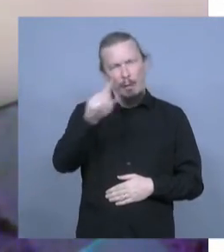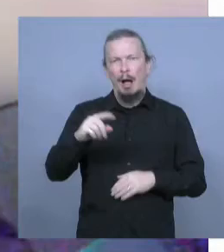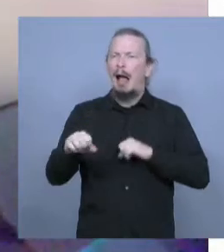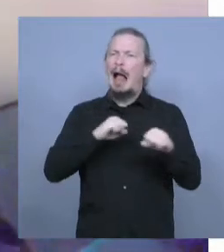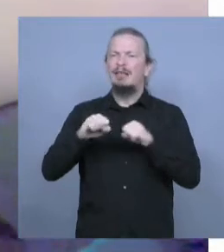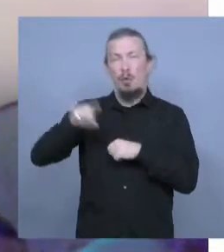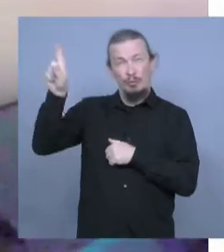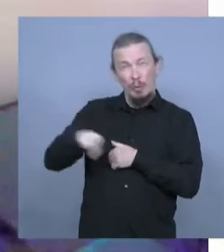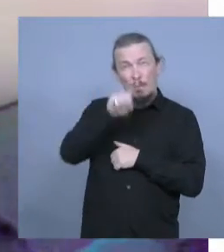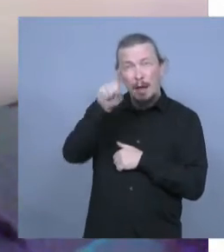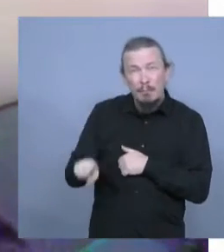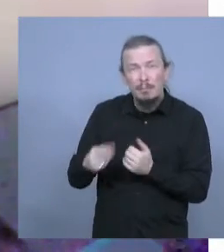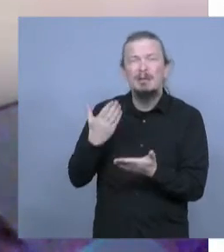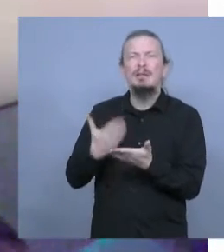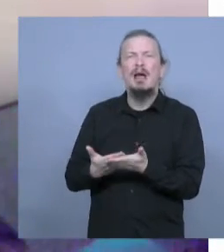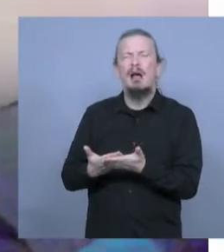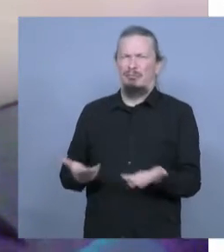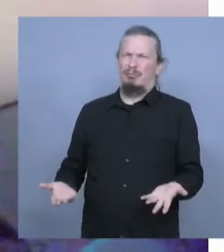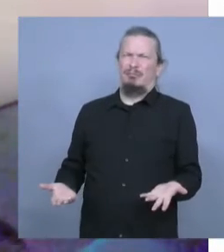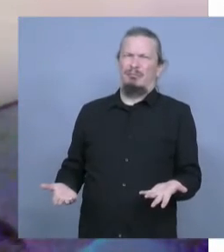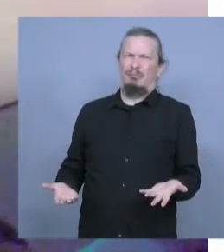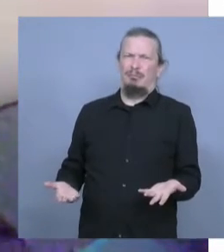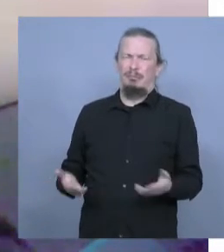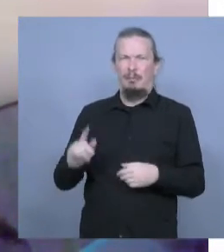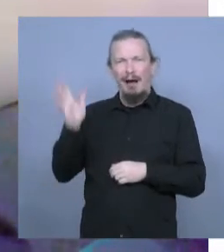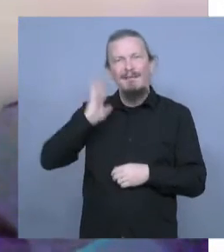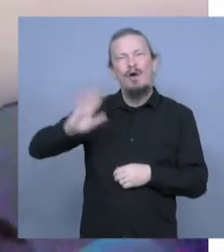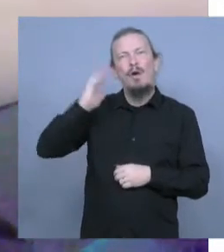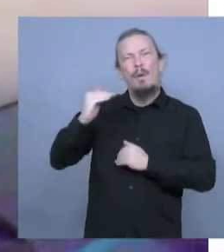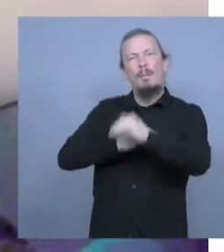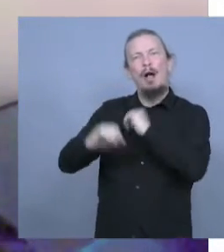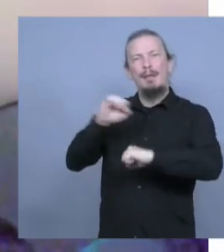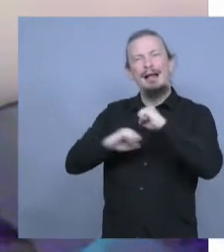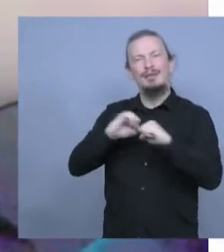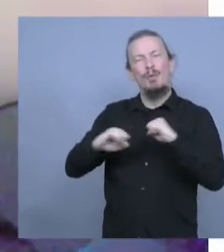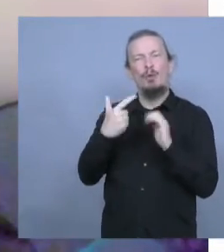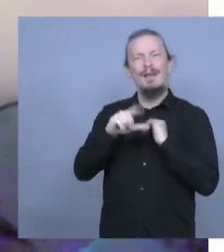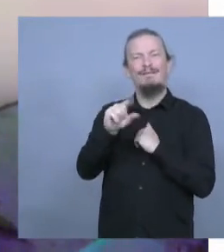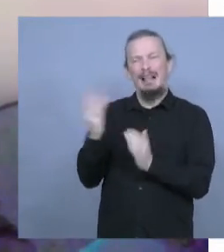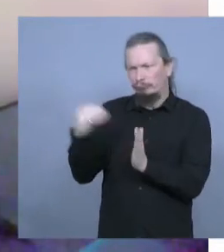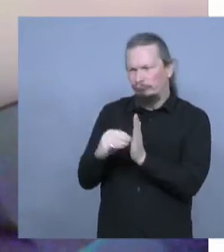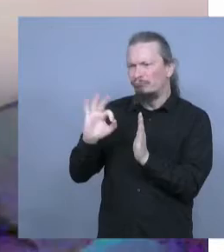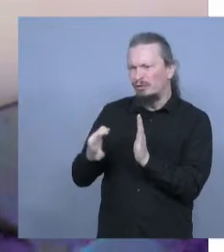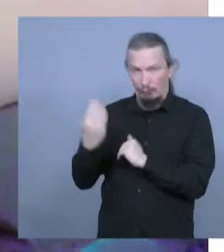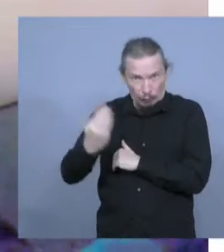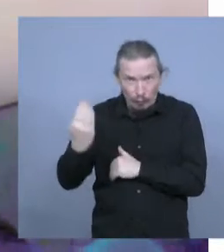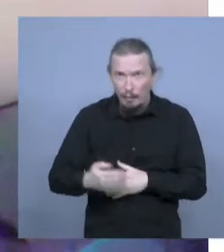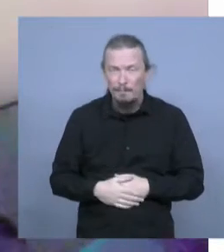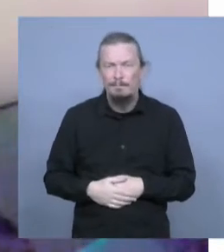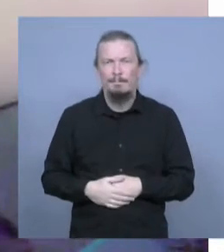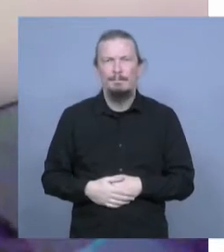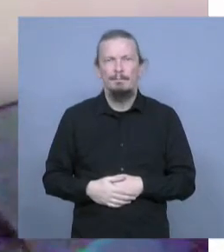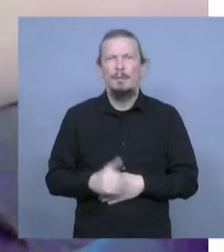être supprimées de cette stratégie pauvreté alors qu'elles étaient présentes dans le programme d'action 2020 et elles restent indispensables. Ces